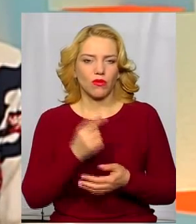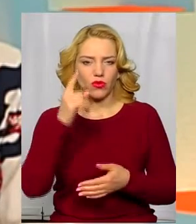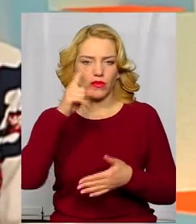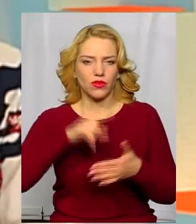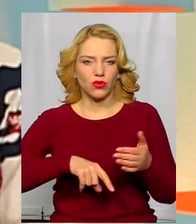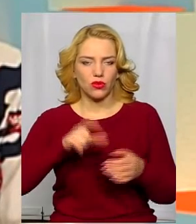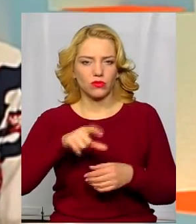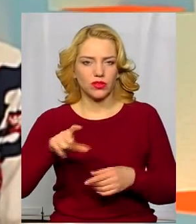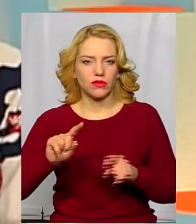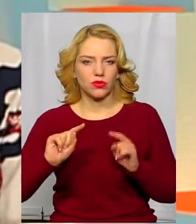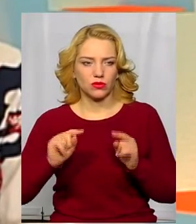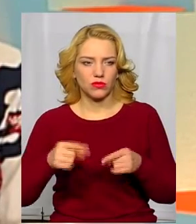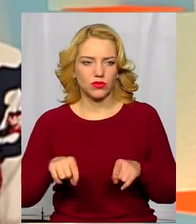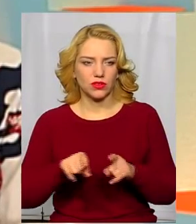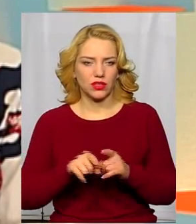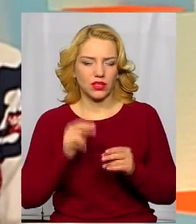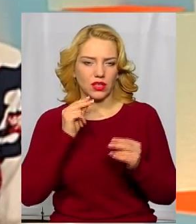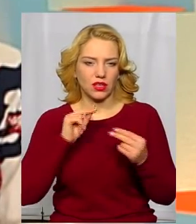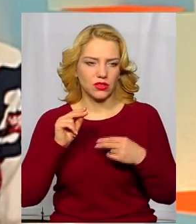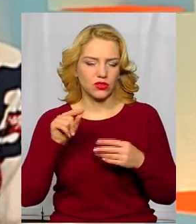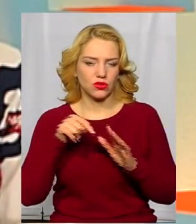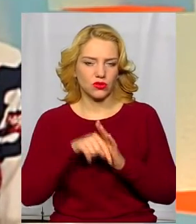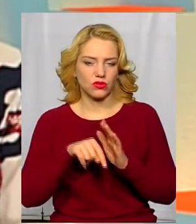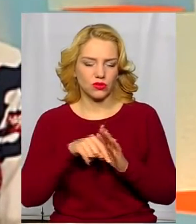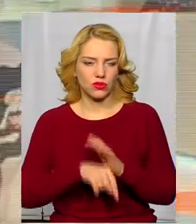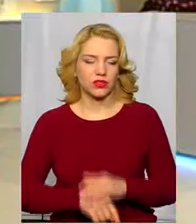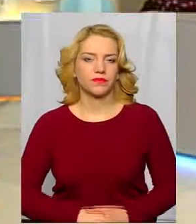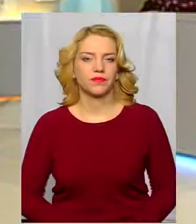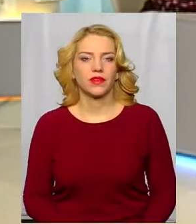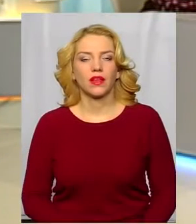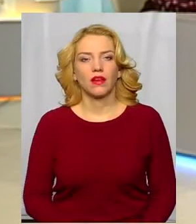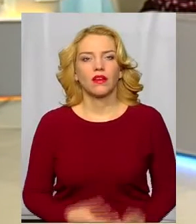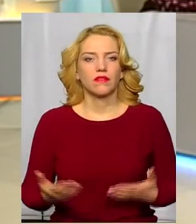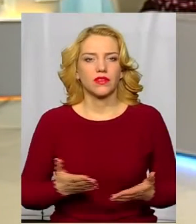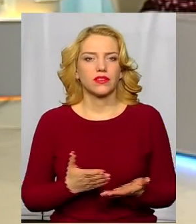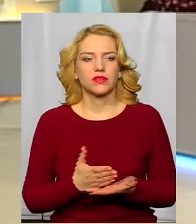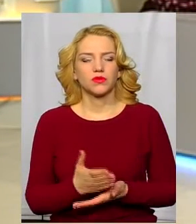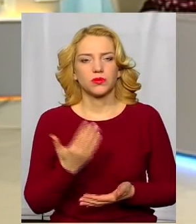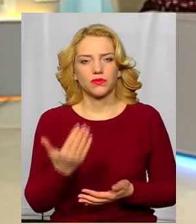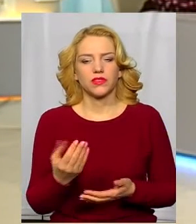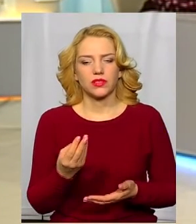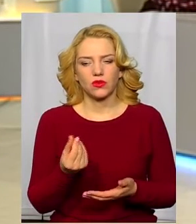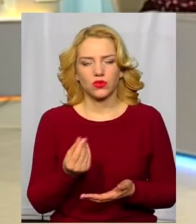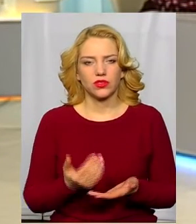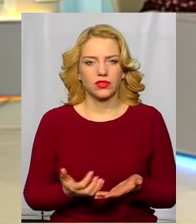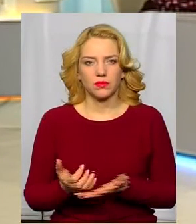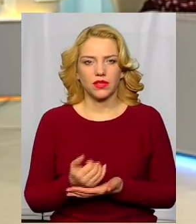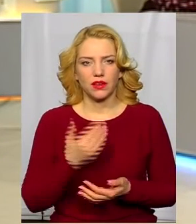громадян, і тому вже тут краще вже стосується до цієї акції. У який спосіб ви збираєте кошти?